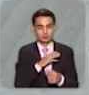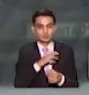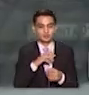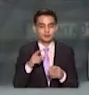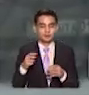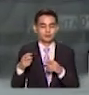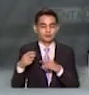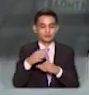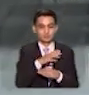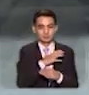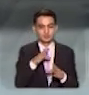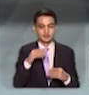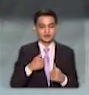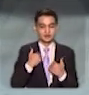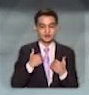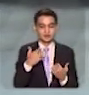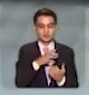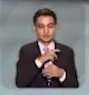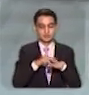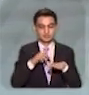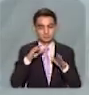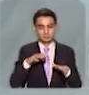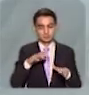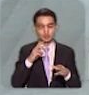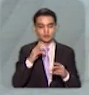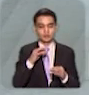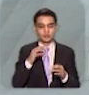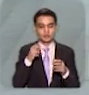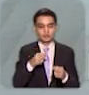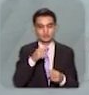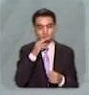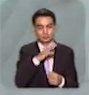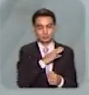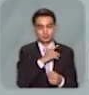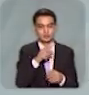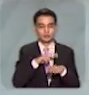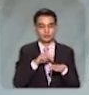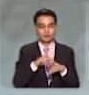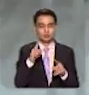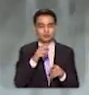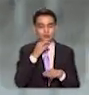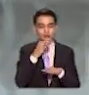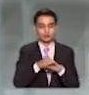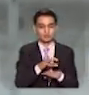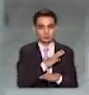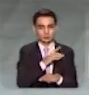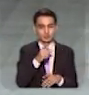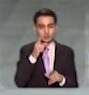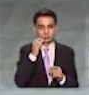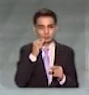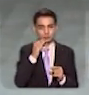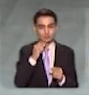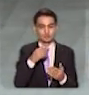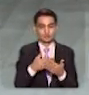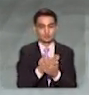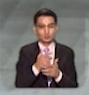мысықша жақындауға тырысып жатты. Бірақ келіссөз күш қолданусыз аяқталды. Полицейлердің не айтқаны белгісіз. Оқиға орнына келген жаңа ішкі